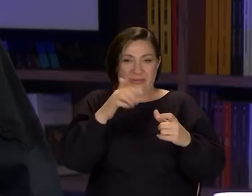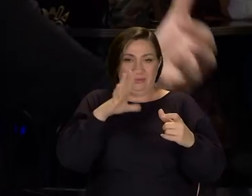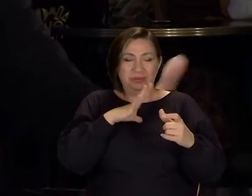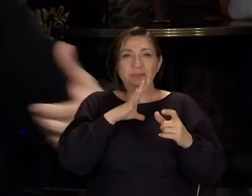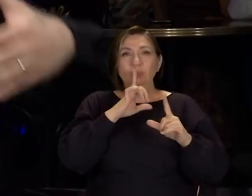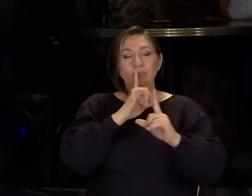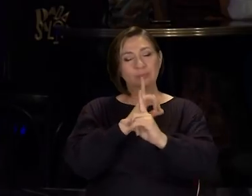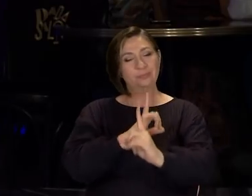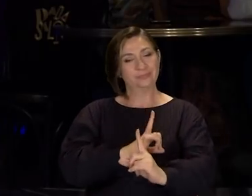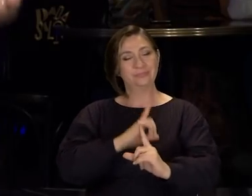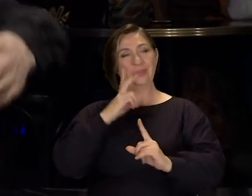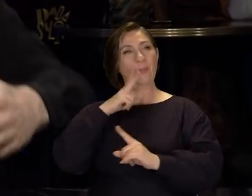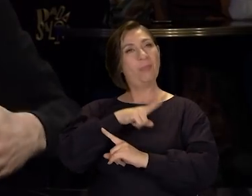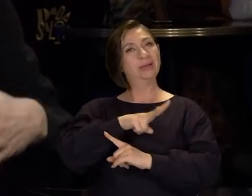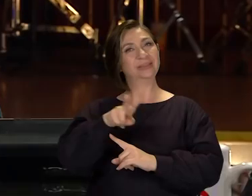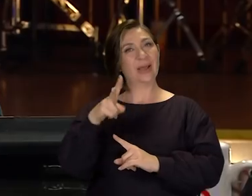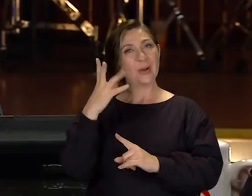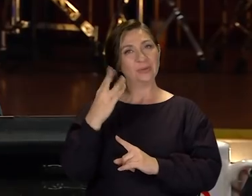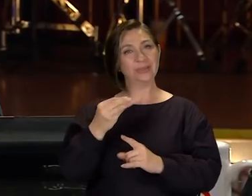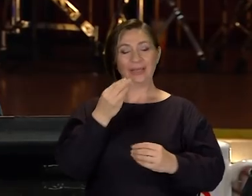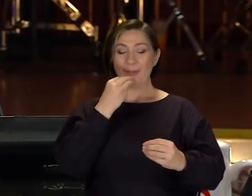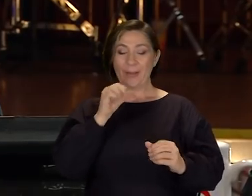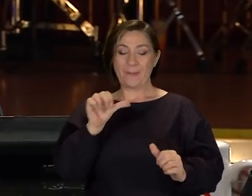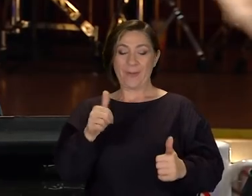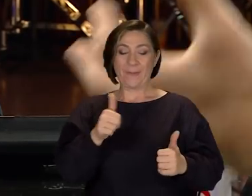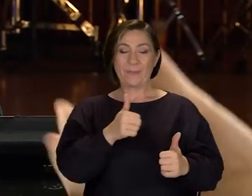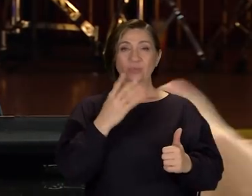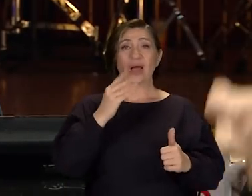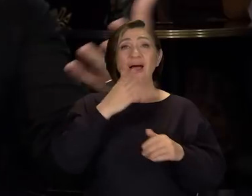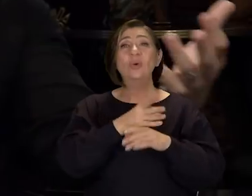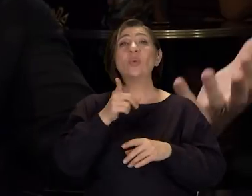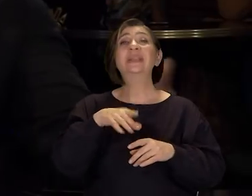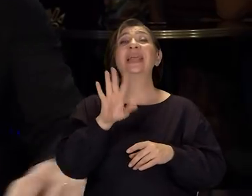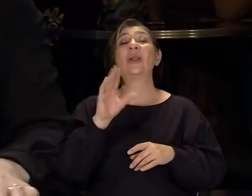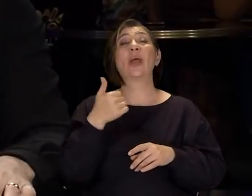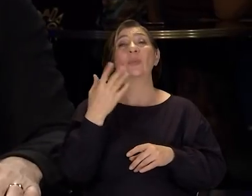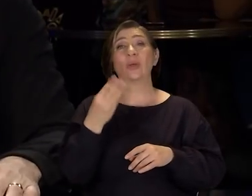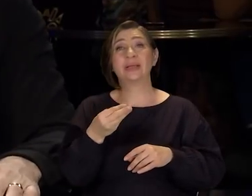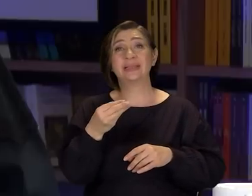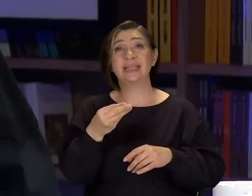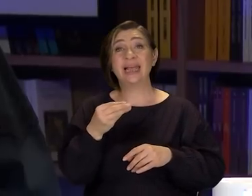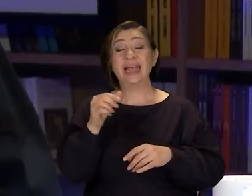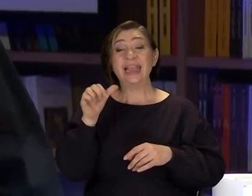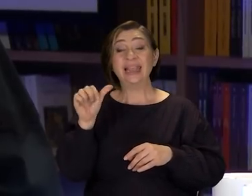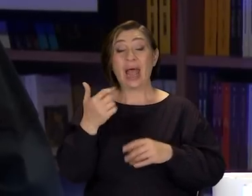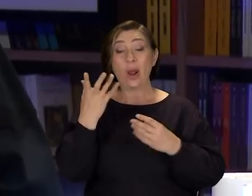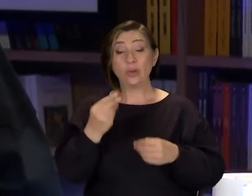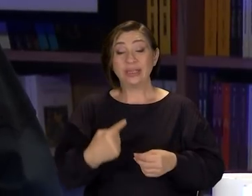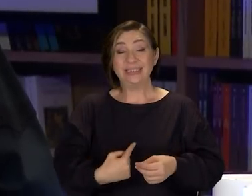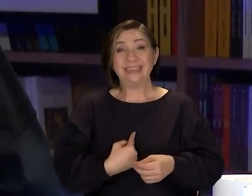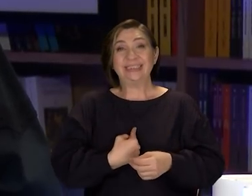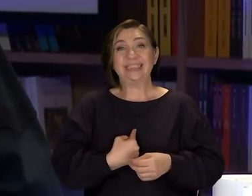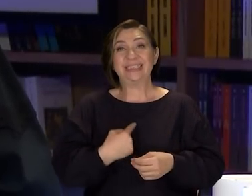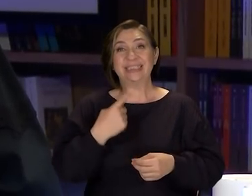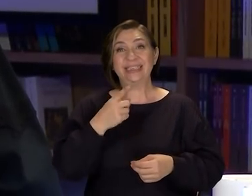olsun, bir mum ışığı olsun, bir manzarası olsun, yemekler çok şık aslında olsun. Aslında bir şey söyleyeyim mi? O değil önemli olan. Değerli olduğunu hissettirildiğin